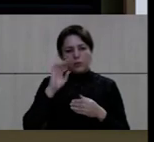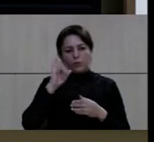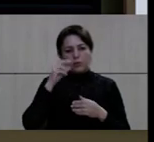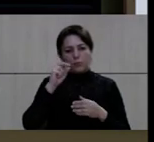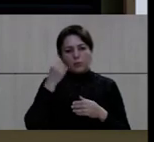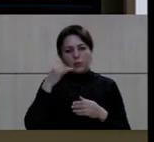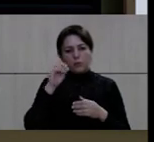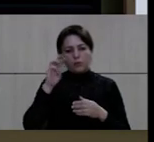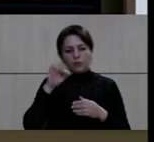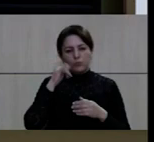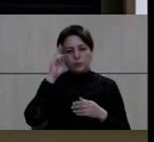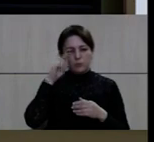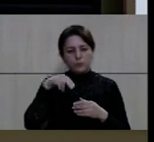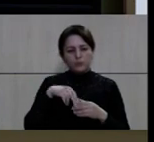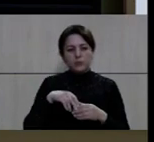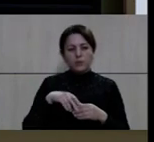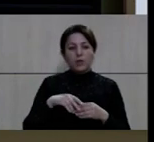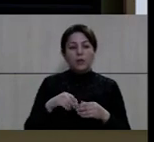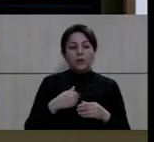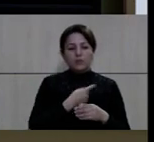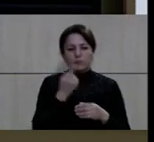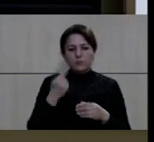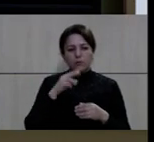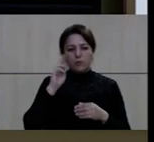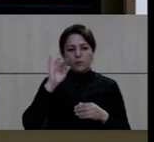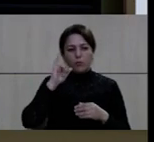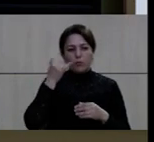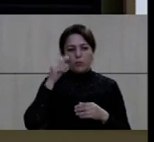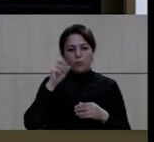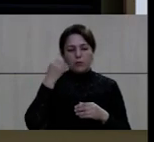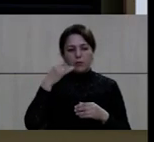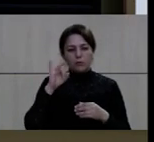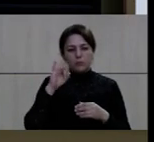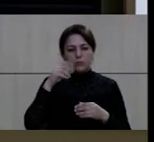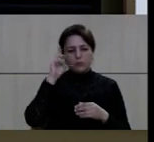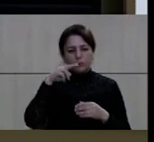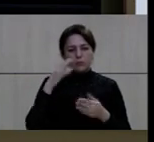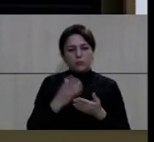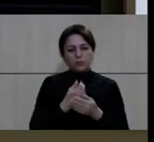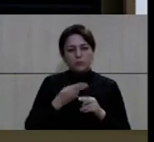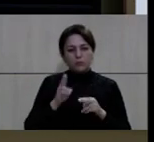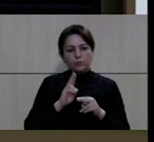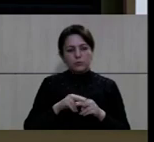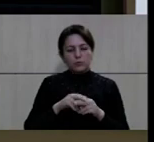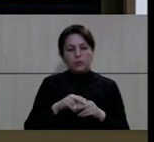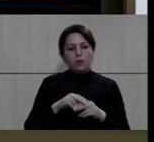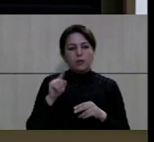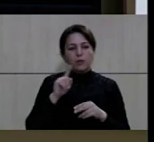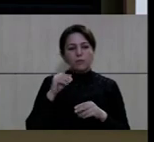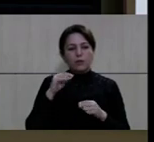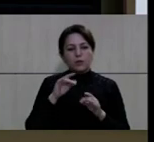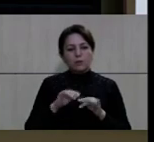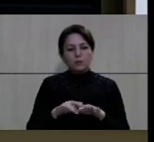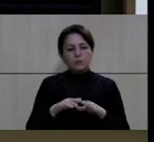номалым. Енді біз көпайтучы, номалым көпайтучыны топыш үшін нема қыламыз.